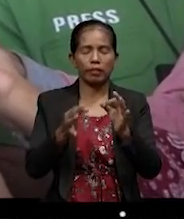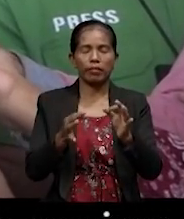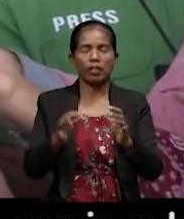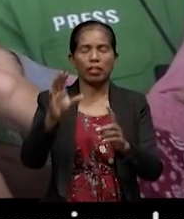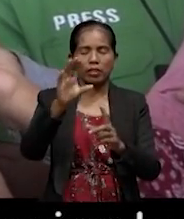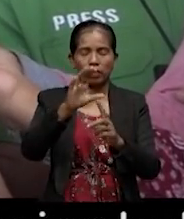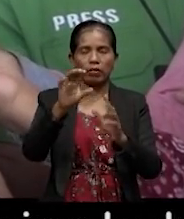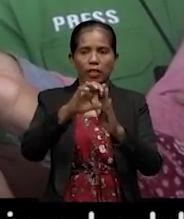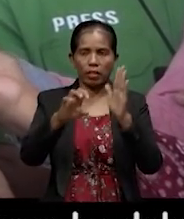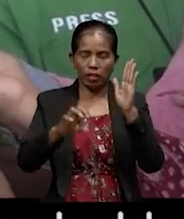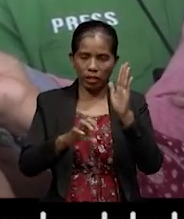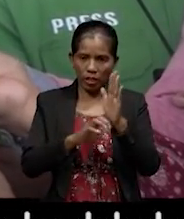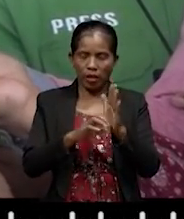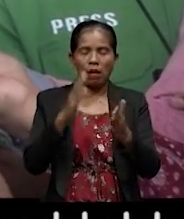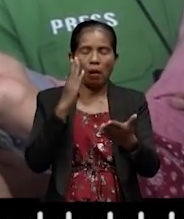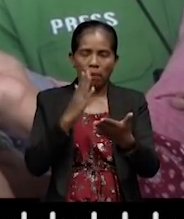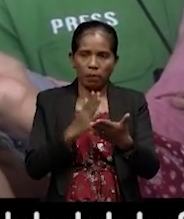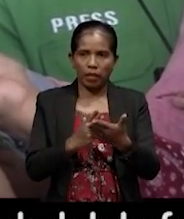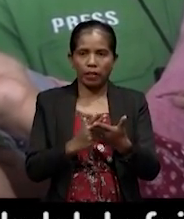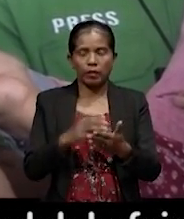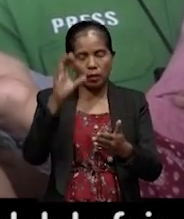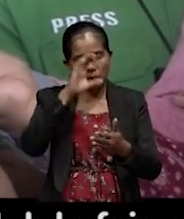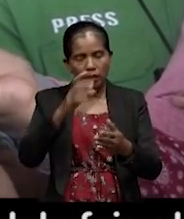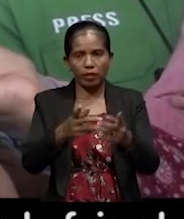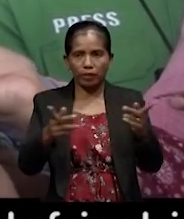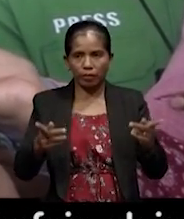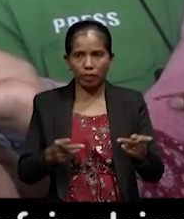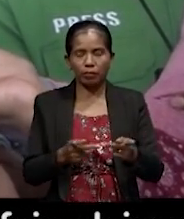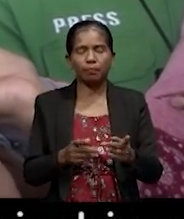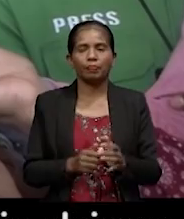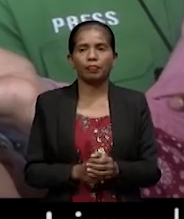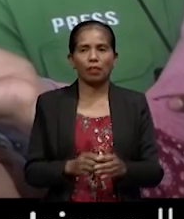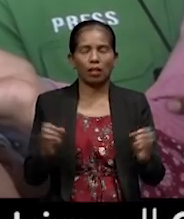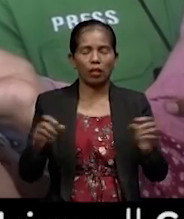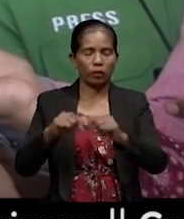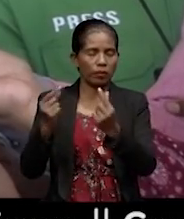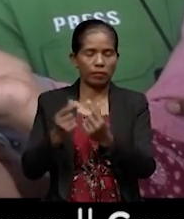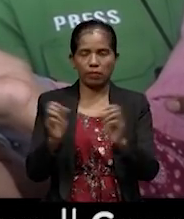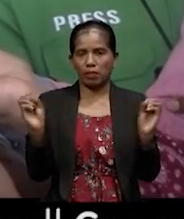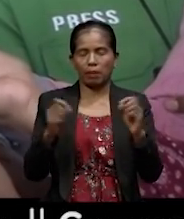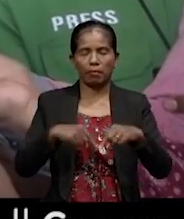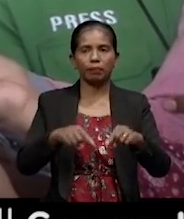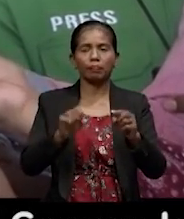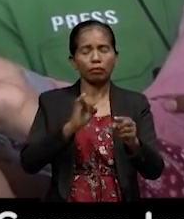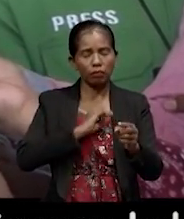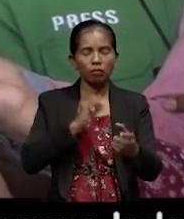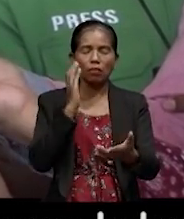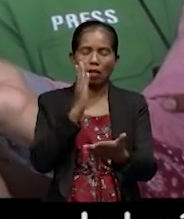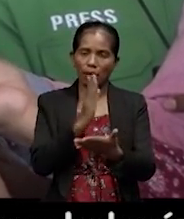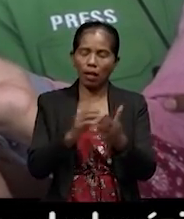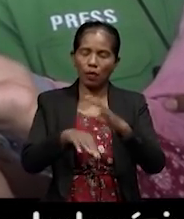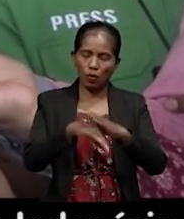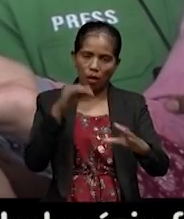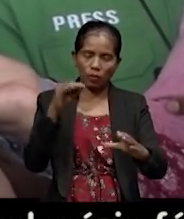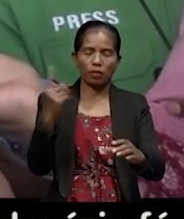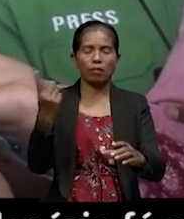ausente. Ni automatik ni teng okupan ni fati. La harus komponen dia makba. Entah. Harus sai mos. Vise ne mana fati,